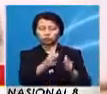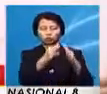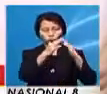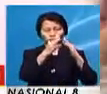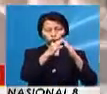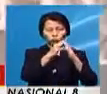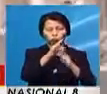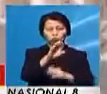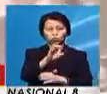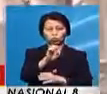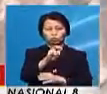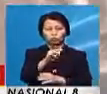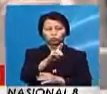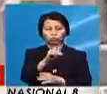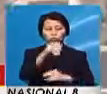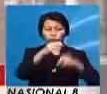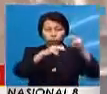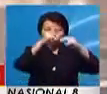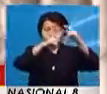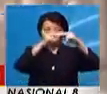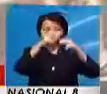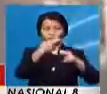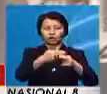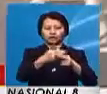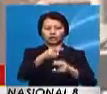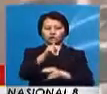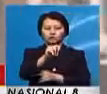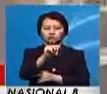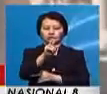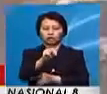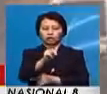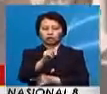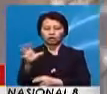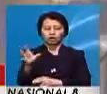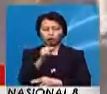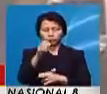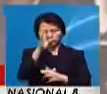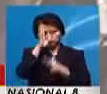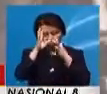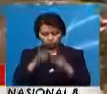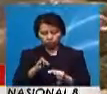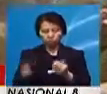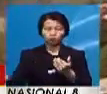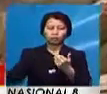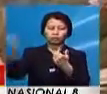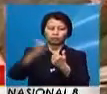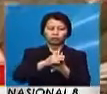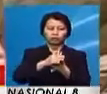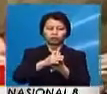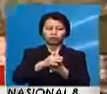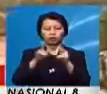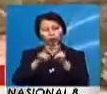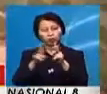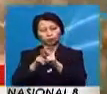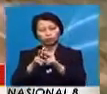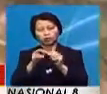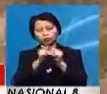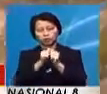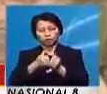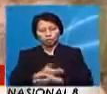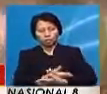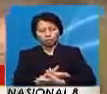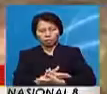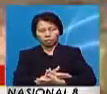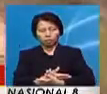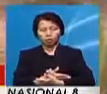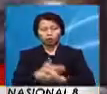kediaman kondominium Highland Towers, Tan Mong Kim, mengambil keputusan kembali ke kampung halamannya bersama anaknya